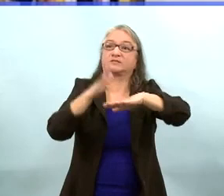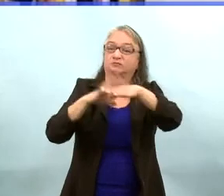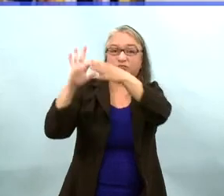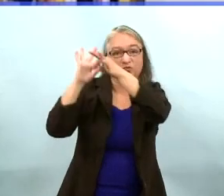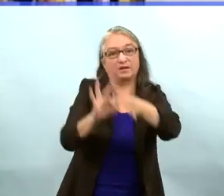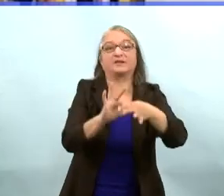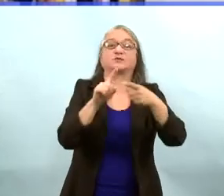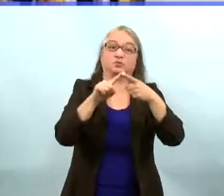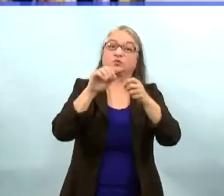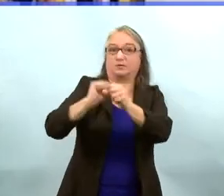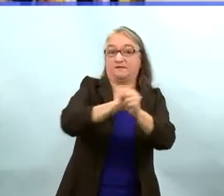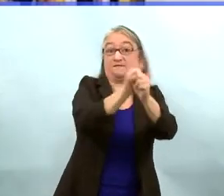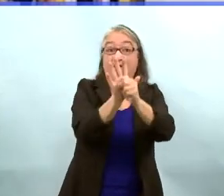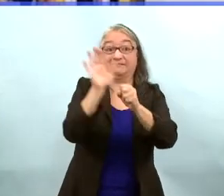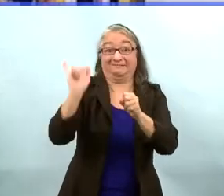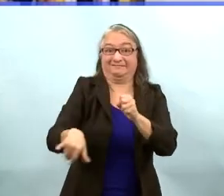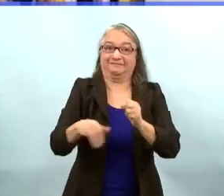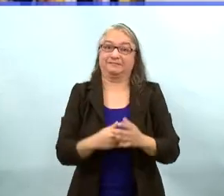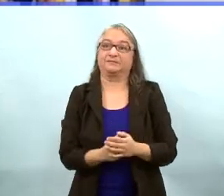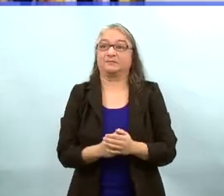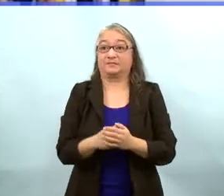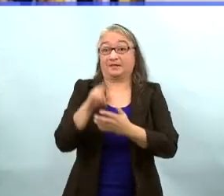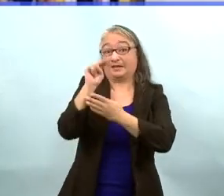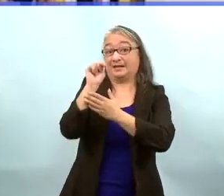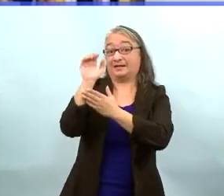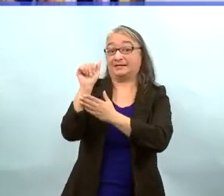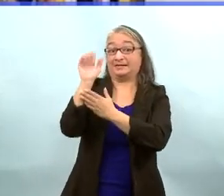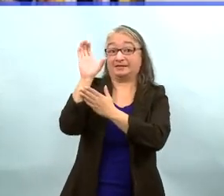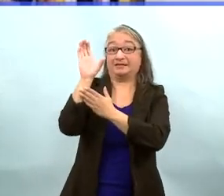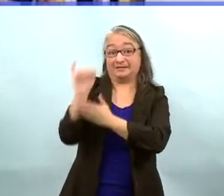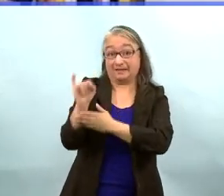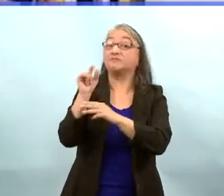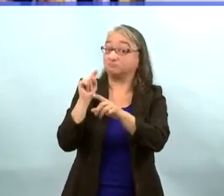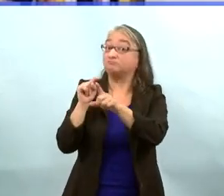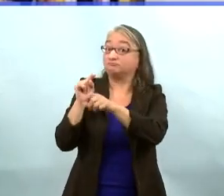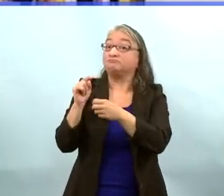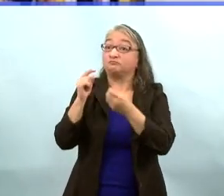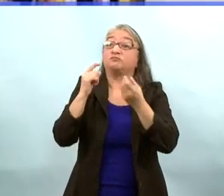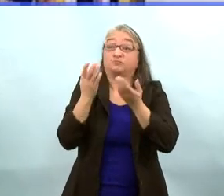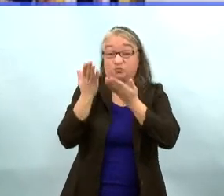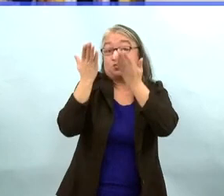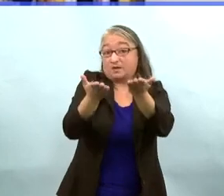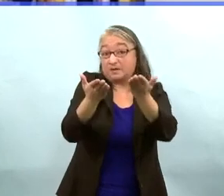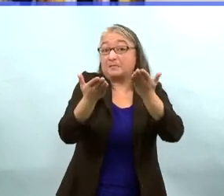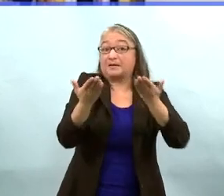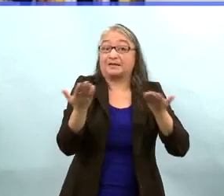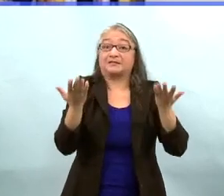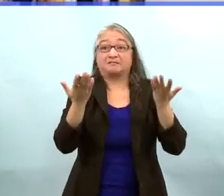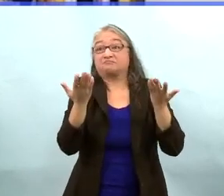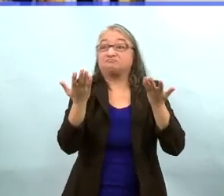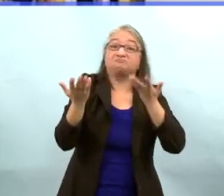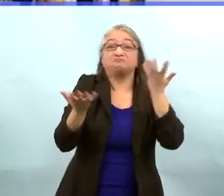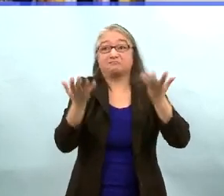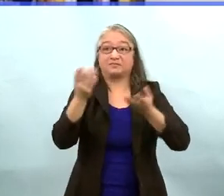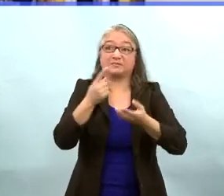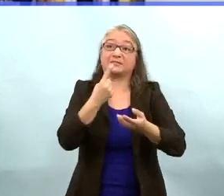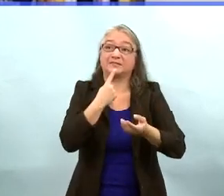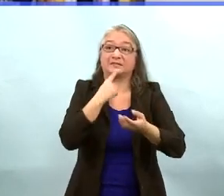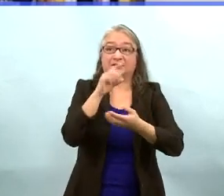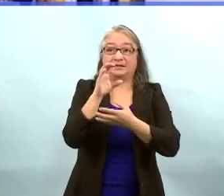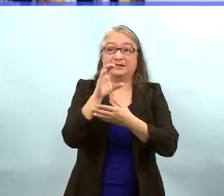Donc, le comité recommande que l'on donne aux enfants de 5 à 11 ans une série complète de